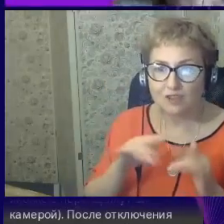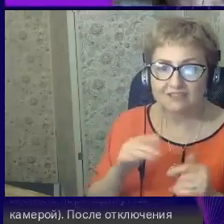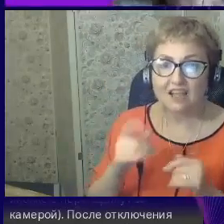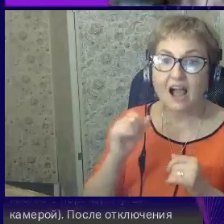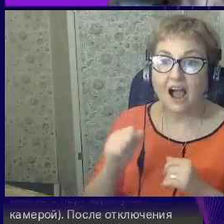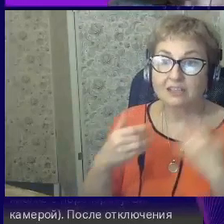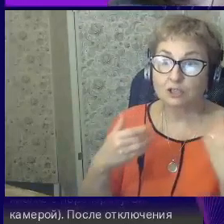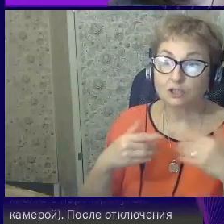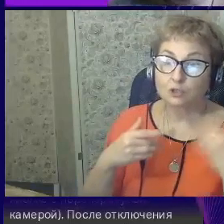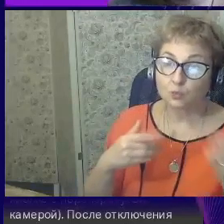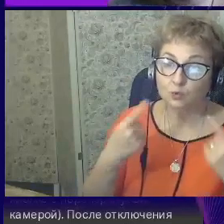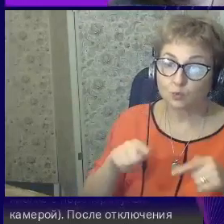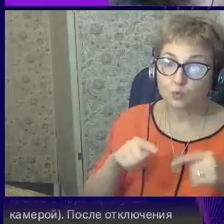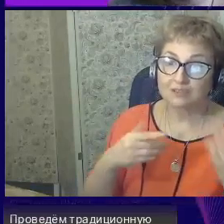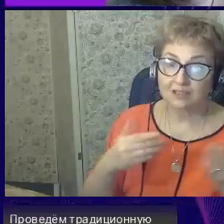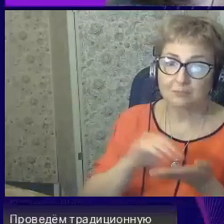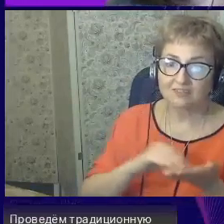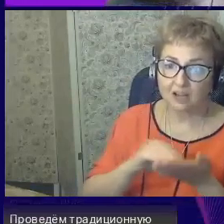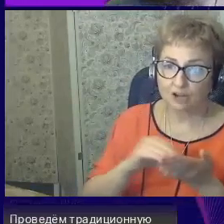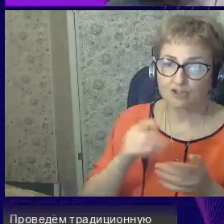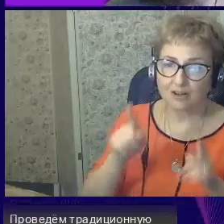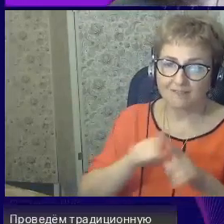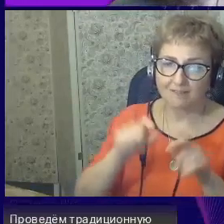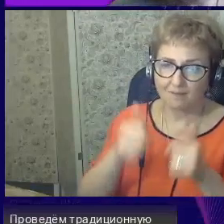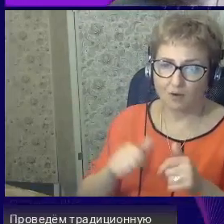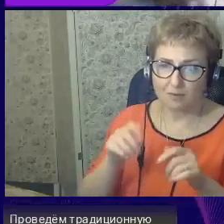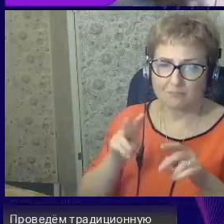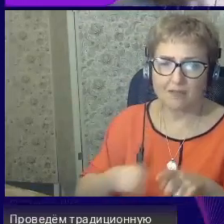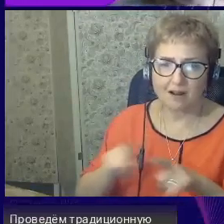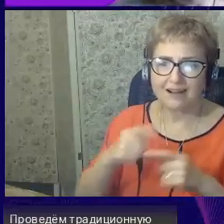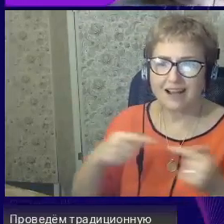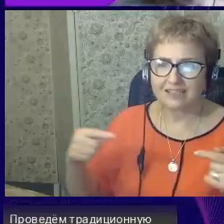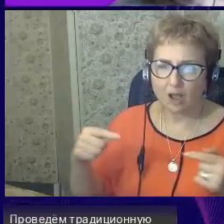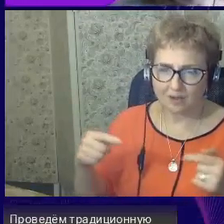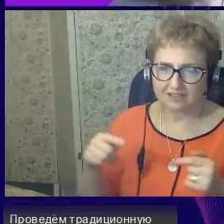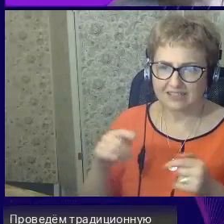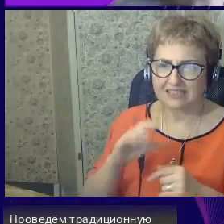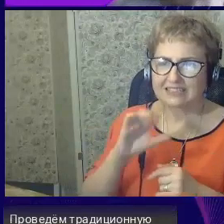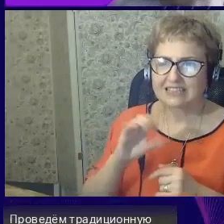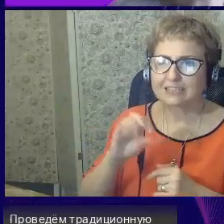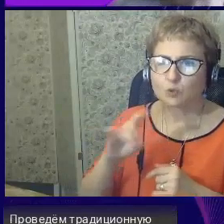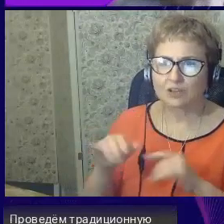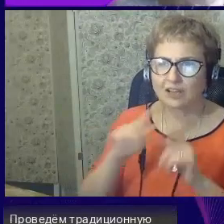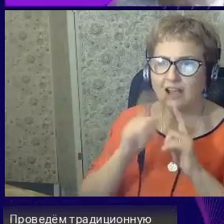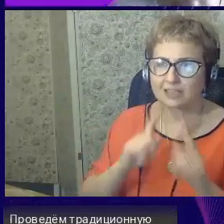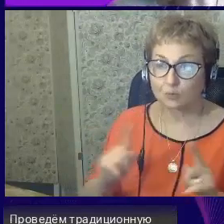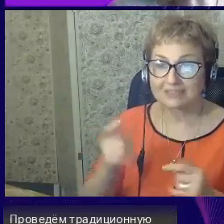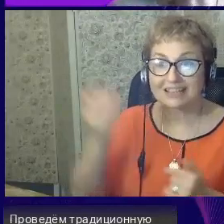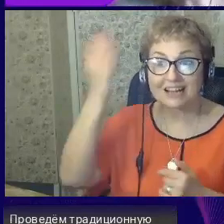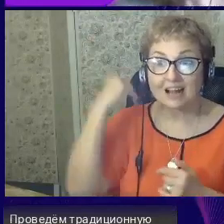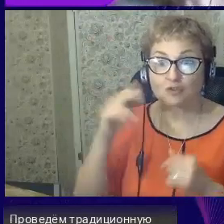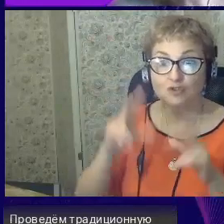взаимодействия. С другой стороны, ограниченные повторяющиеся модели поведения, включая разнообразные сенсорные особенности. Вот.